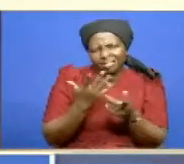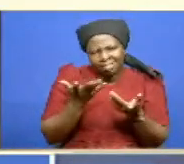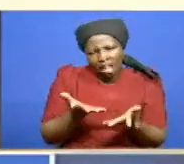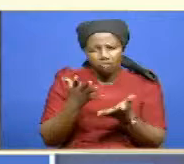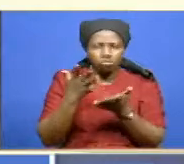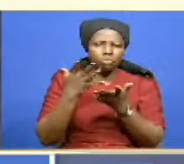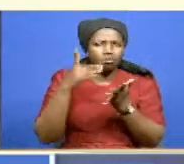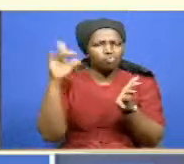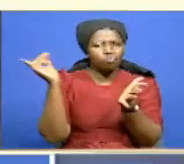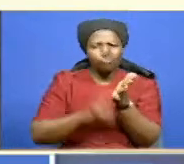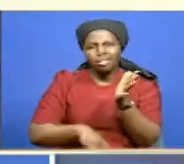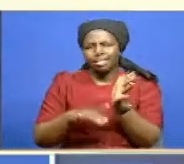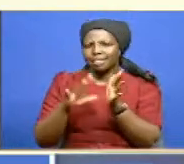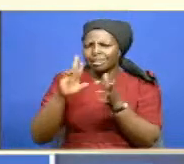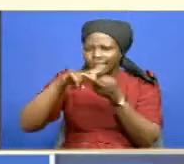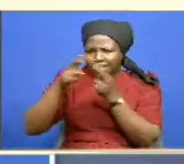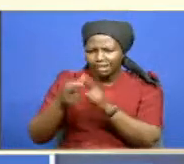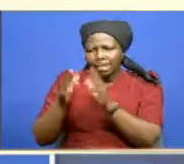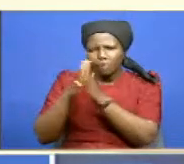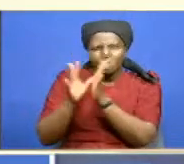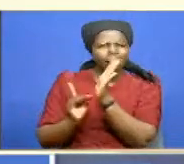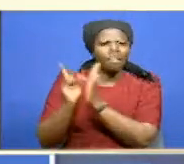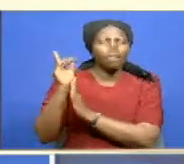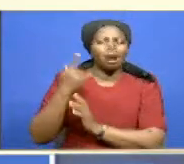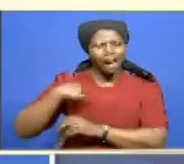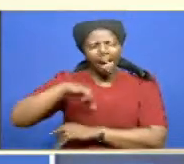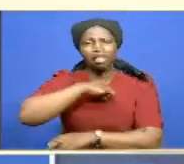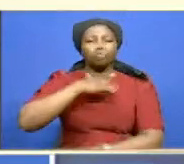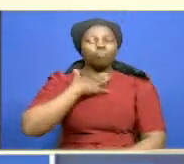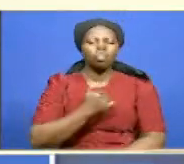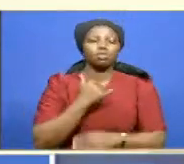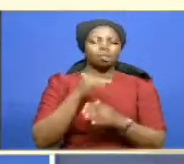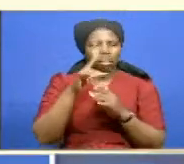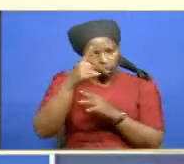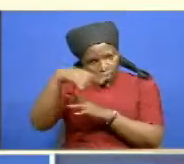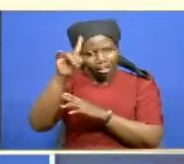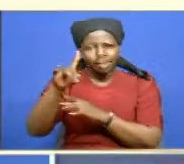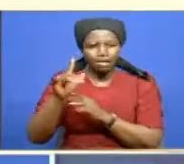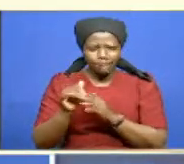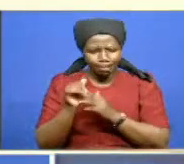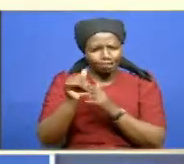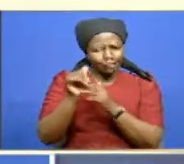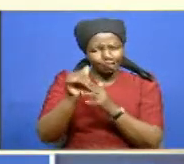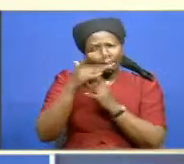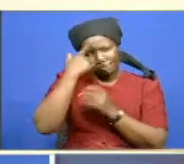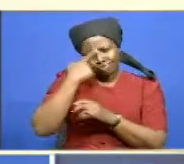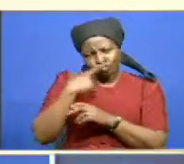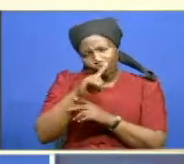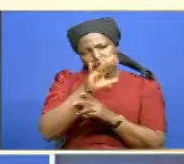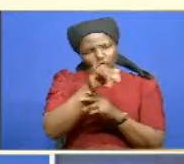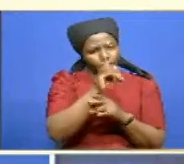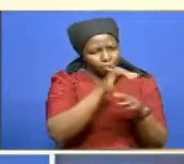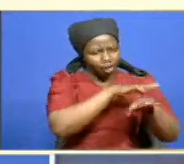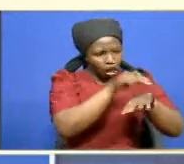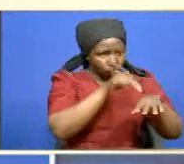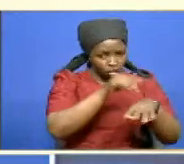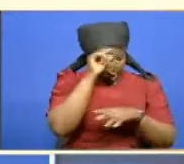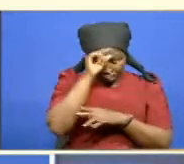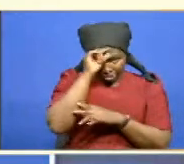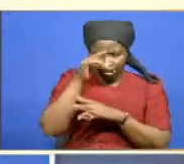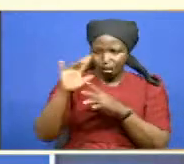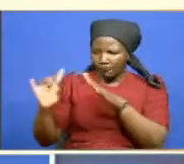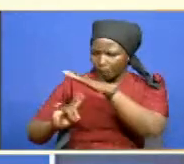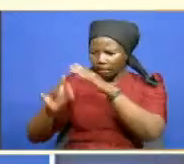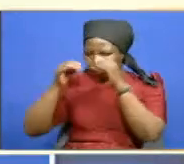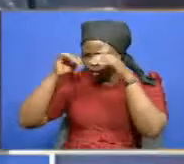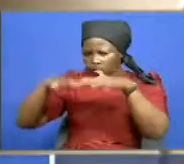with development? So we'd want proper guidelines from national government, from the Ministry of Devolution, to define what